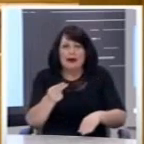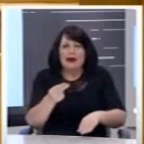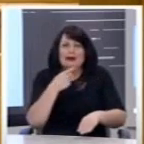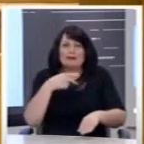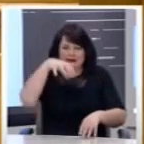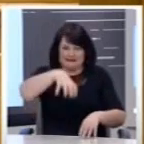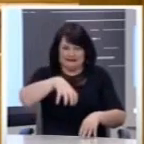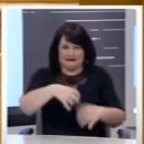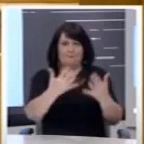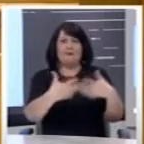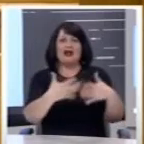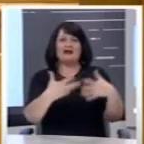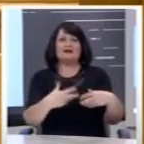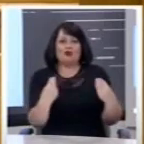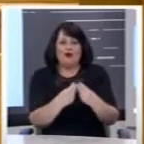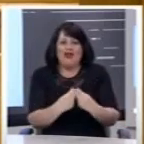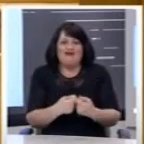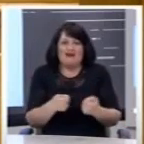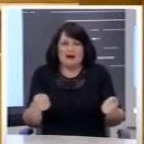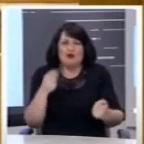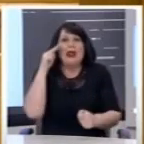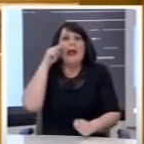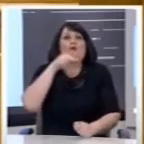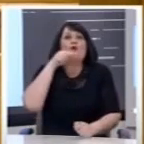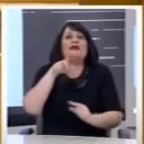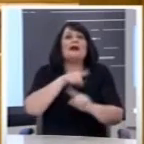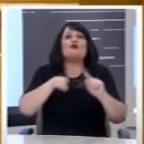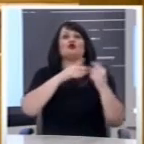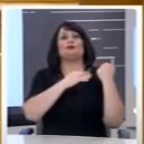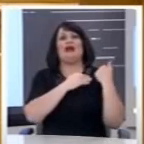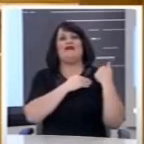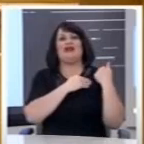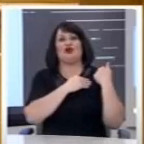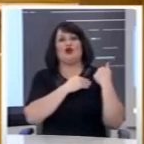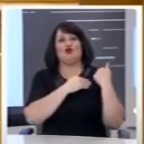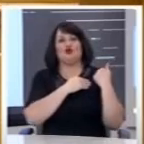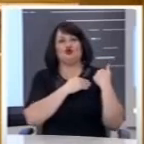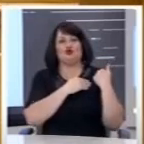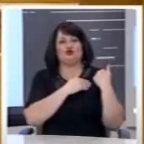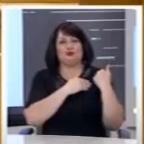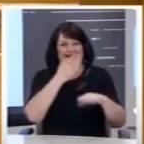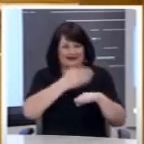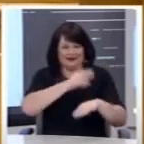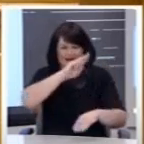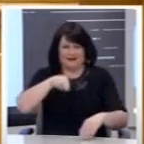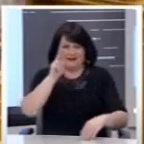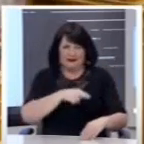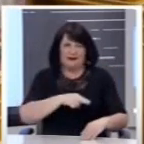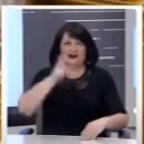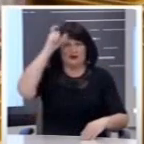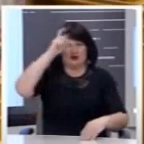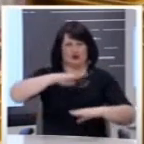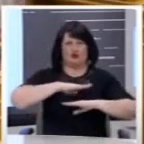μηχανισμό εφαρμογής και εποπτείας της κατάργησης της συνθήκης των εγγυήσεων και της απομάκρυνσης των